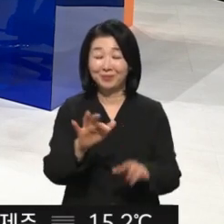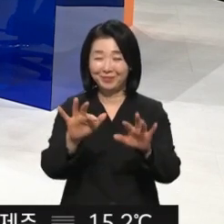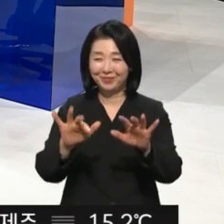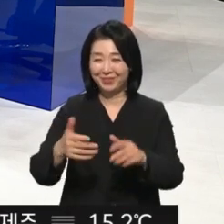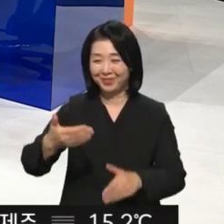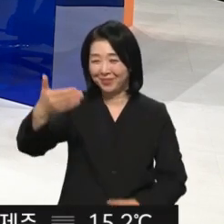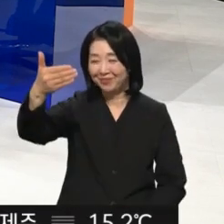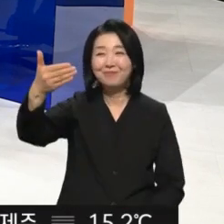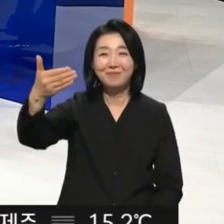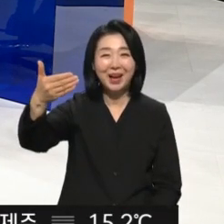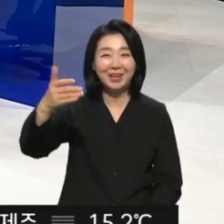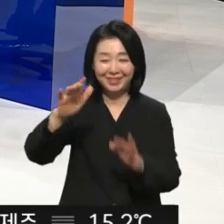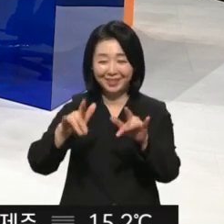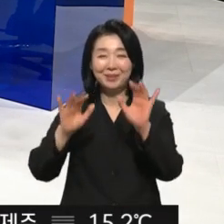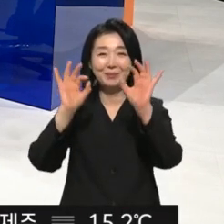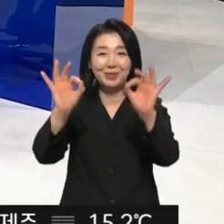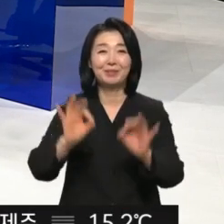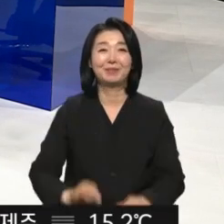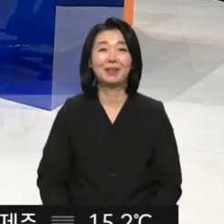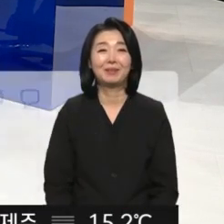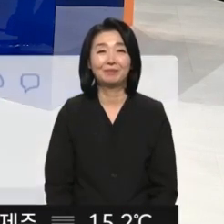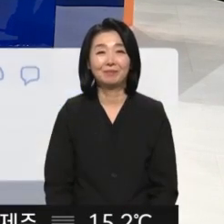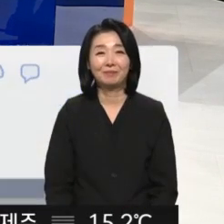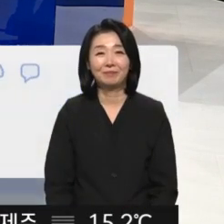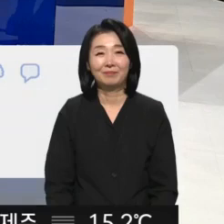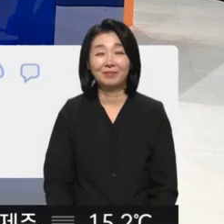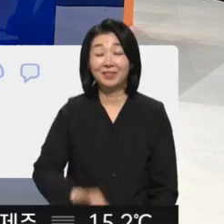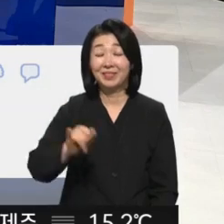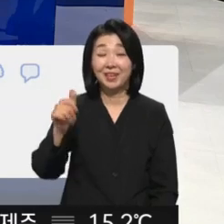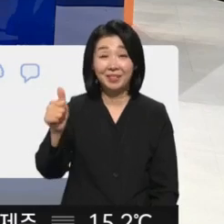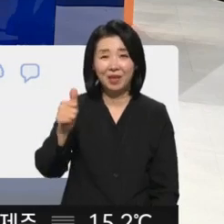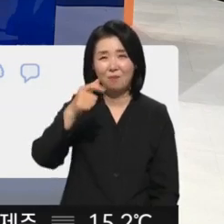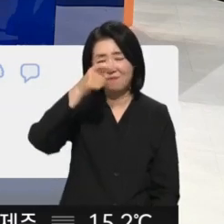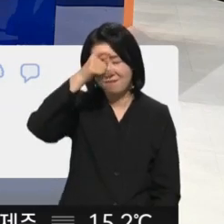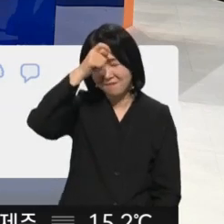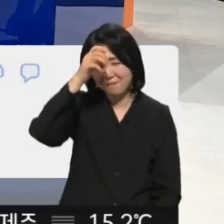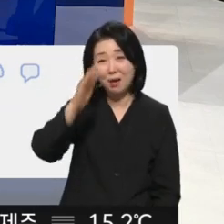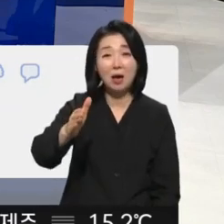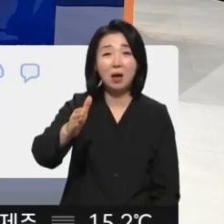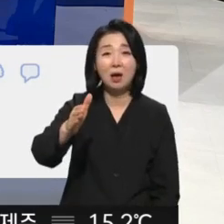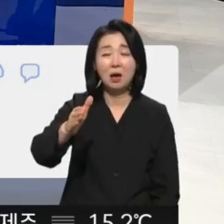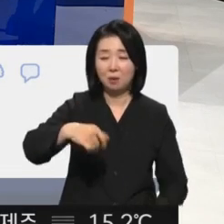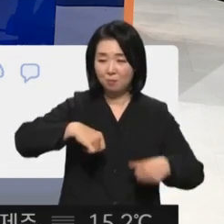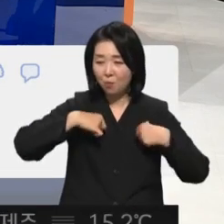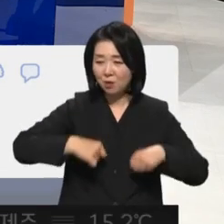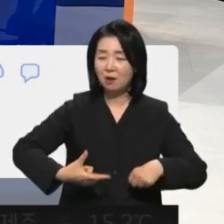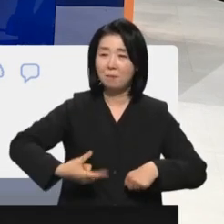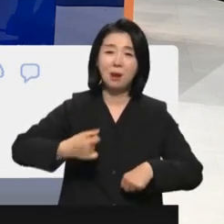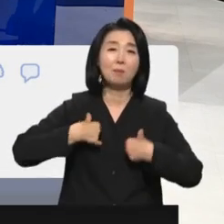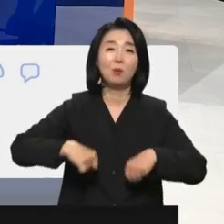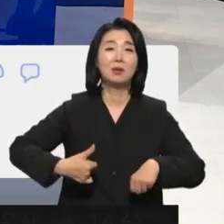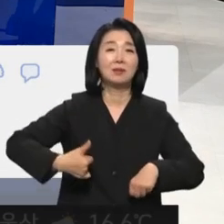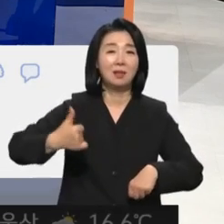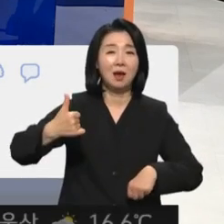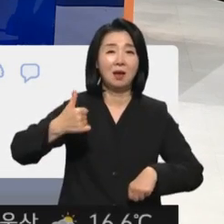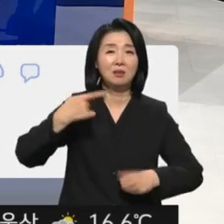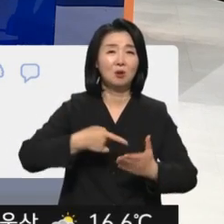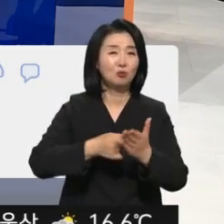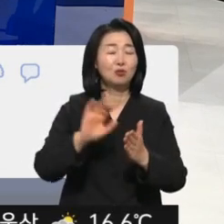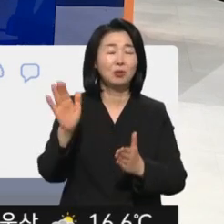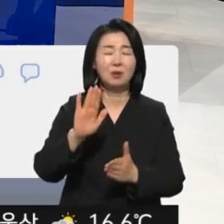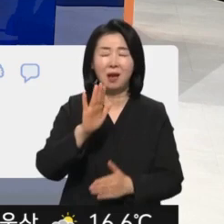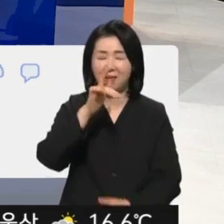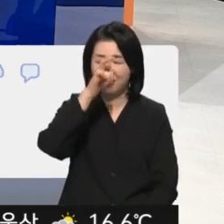실시간으로 올려주시는 댓글들도 함께 보겠습니다. JJ님, 고집 부리지 말고 접을 건 접어야 한다. 이건 추진력이